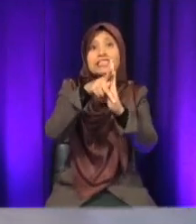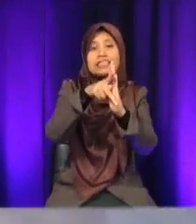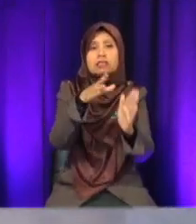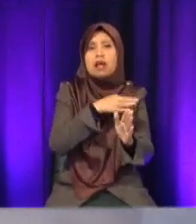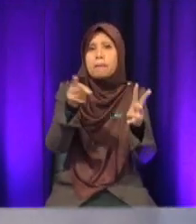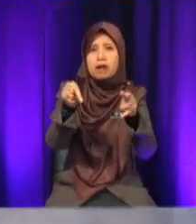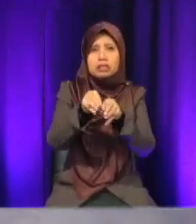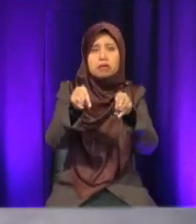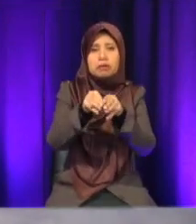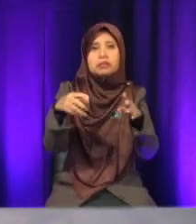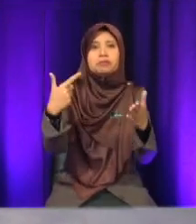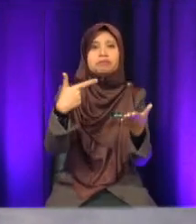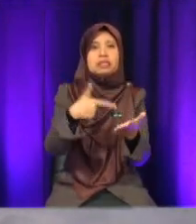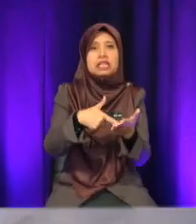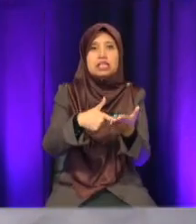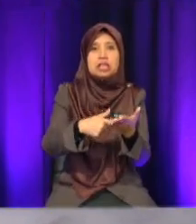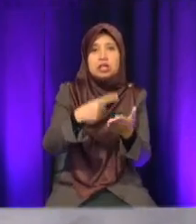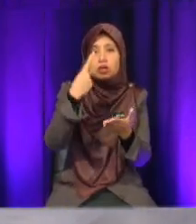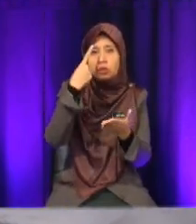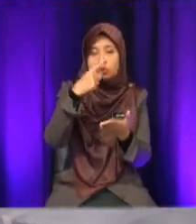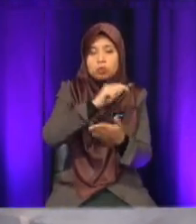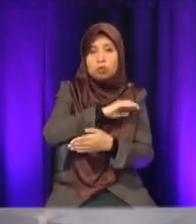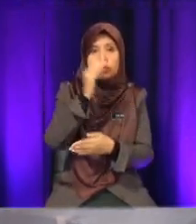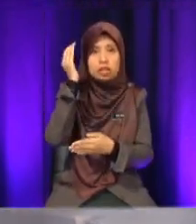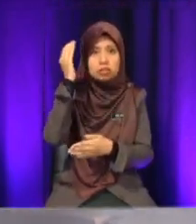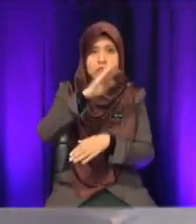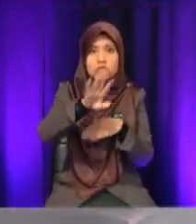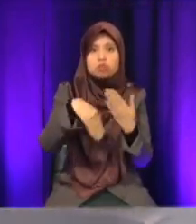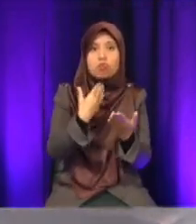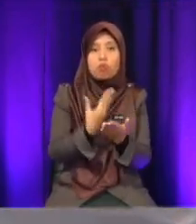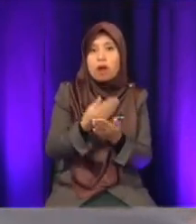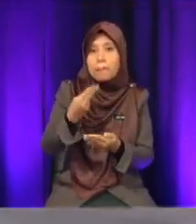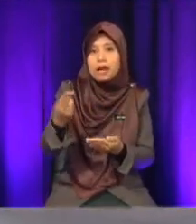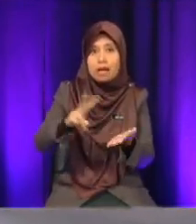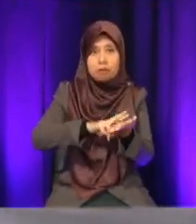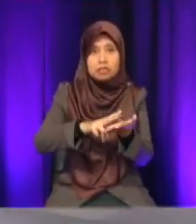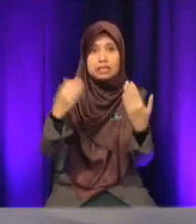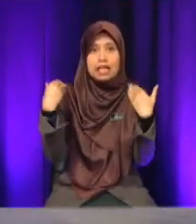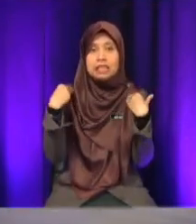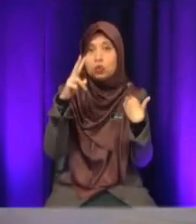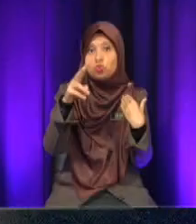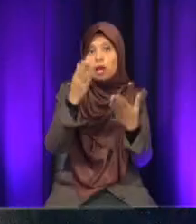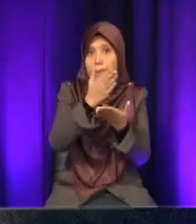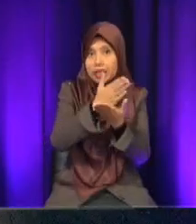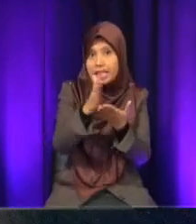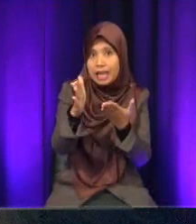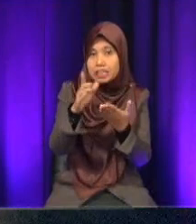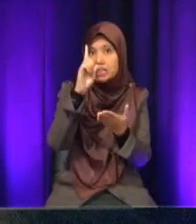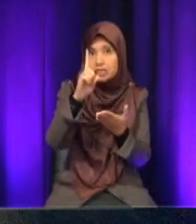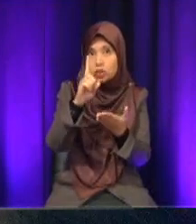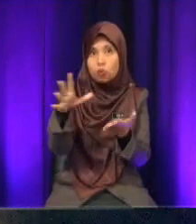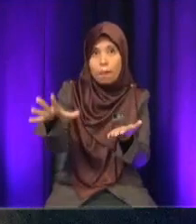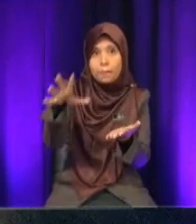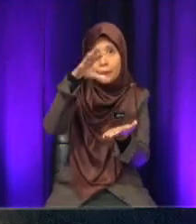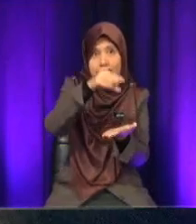lagi untuk mari-mahal ini dan juga murid-murid di rumah bahan bacaan ini terbagi kepada dua yaitu bahan bacaan bercetak